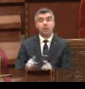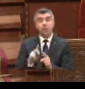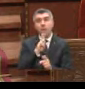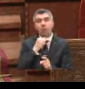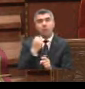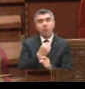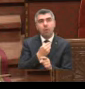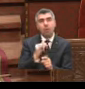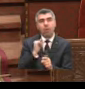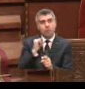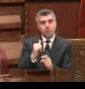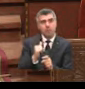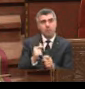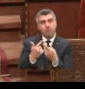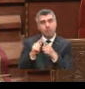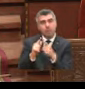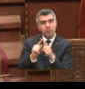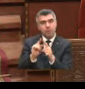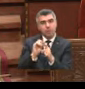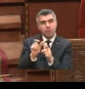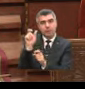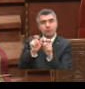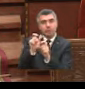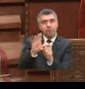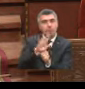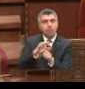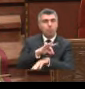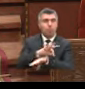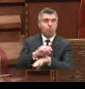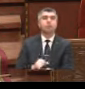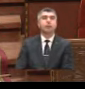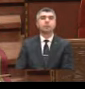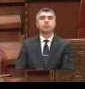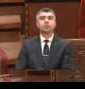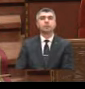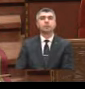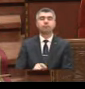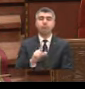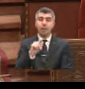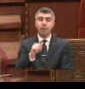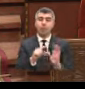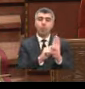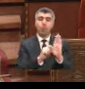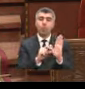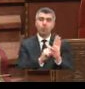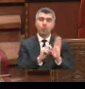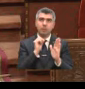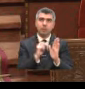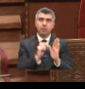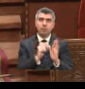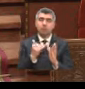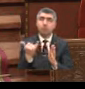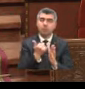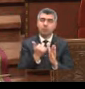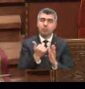التزمت باش تحسن القدرة الشرائية ديال الموظفين. كاين موضوع المأسسة، هذا من أكبر